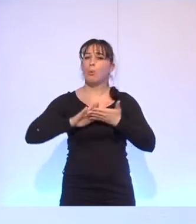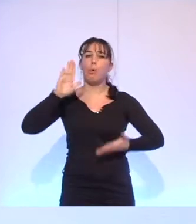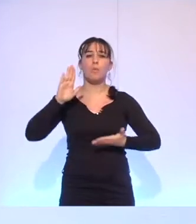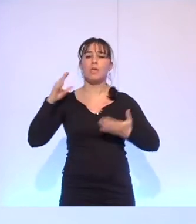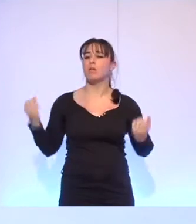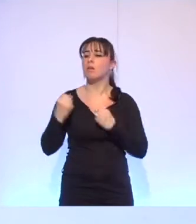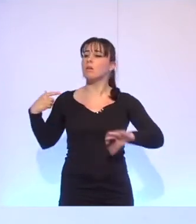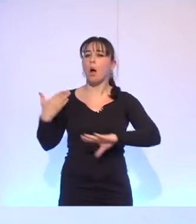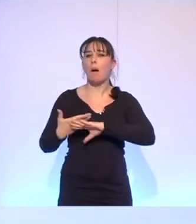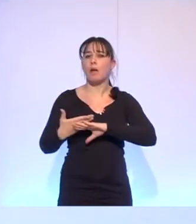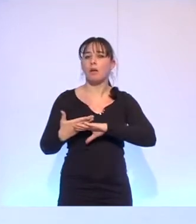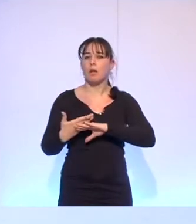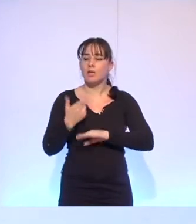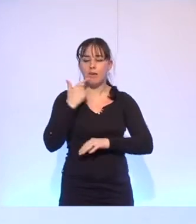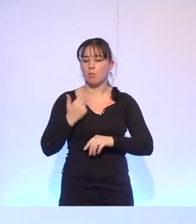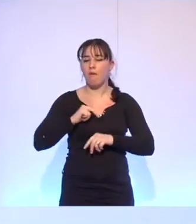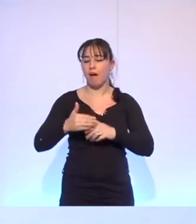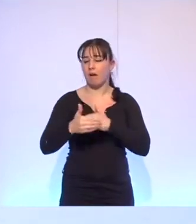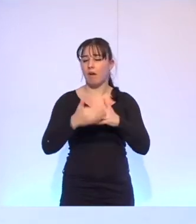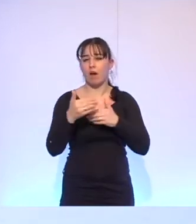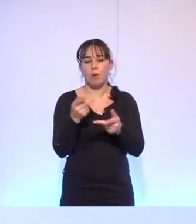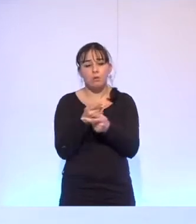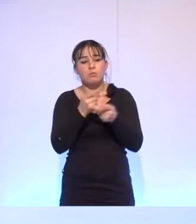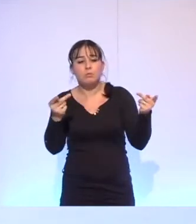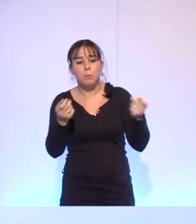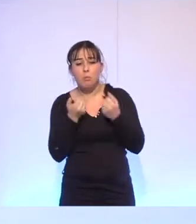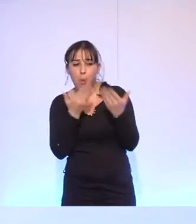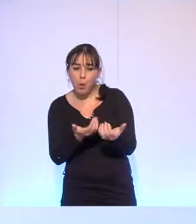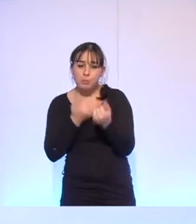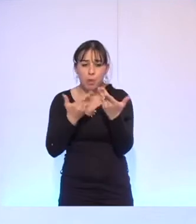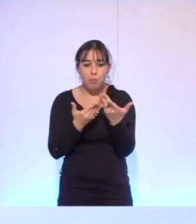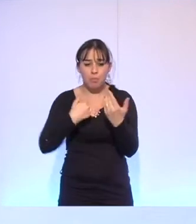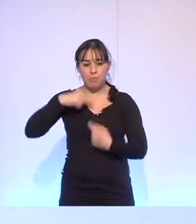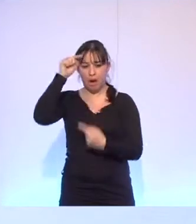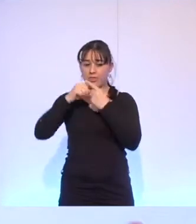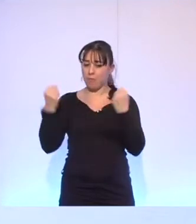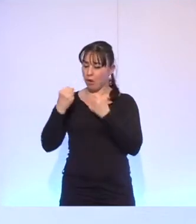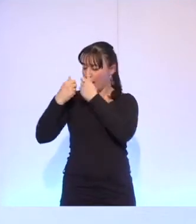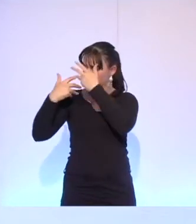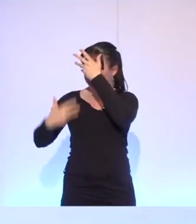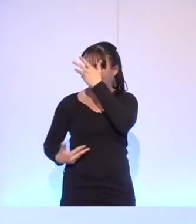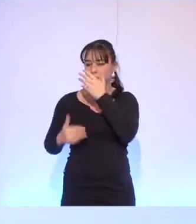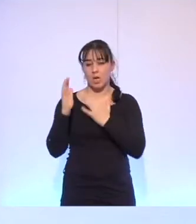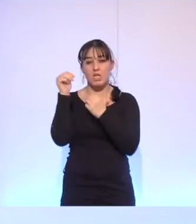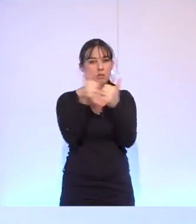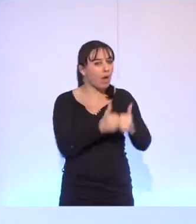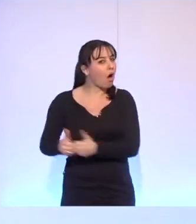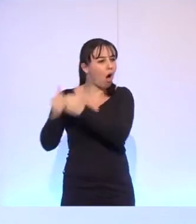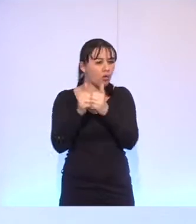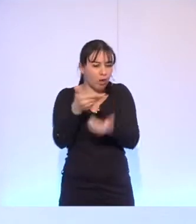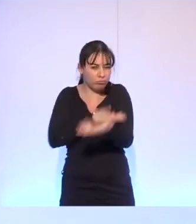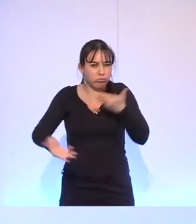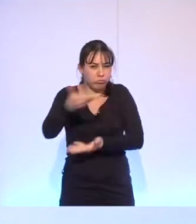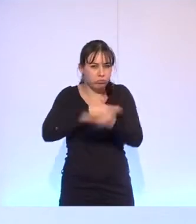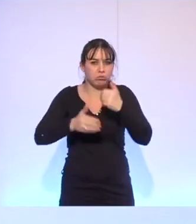la campagne, j'aurai très bientôt des propositions à vous soumettre sur ces questions que j'espère que nous pourrons adopter tous ensemble. Je sais que